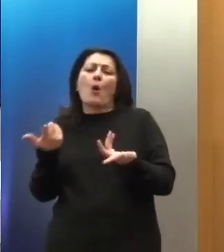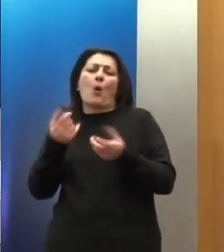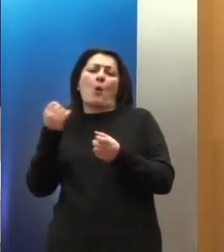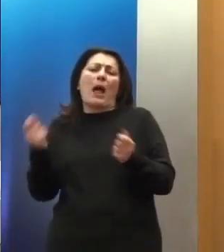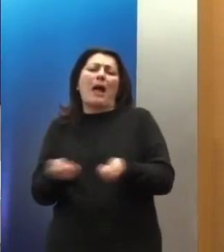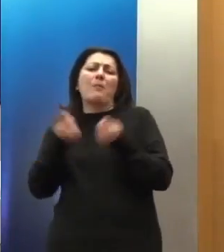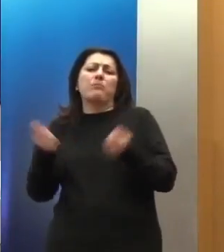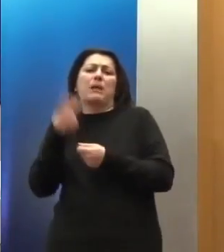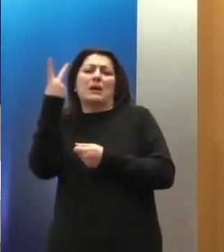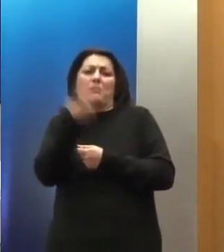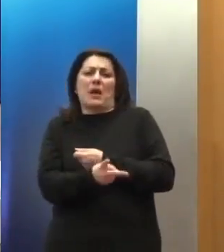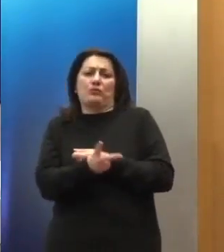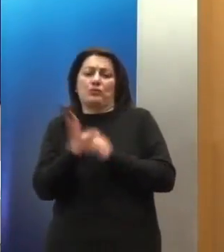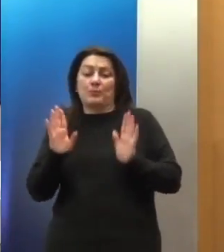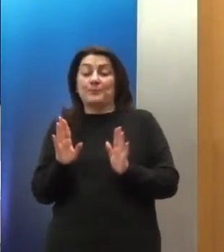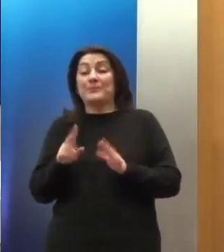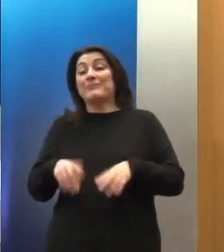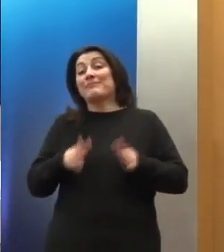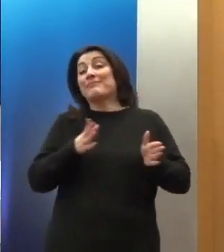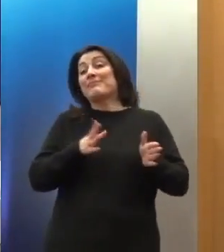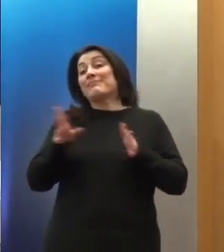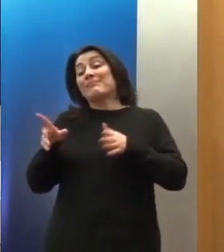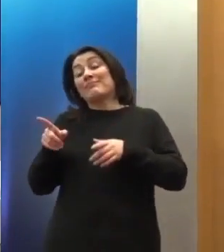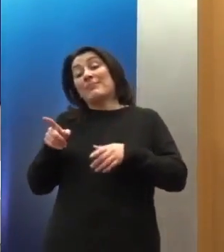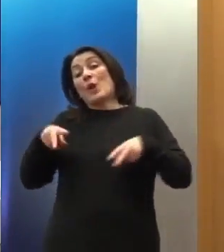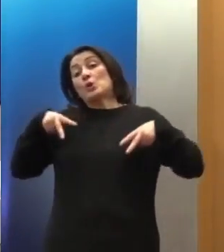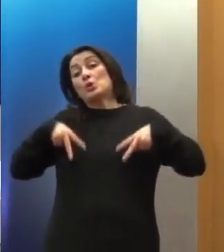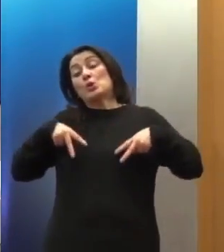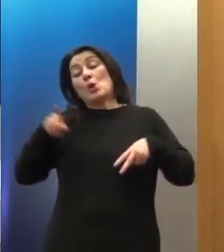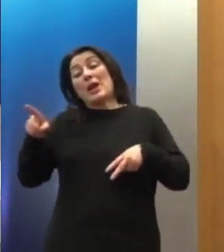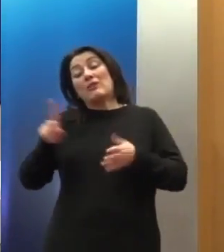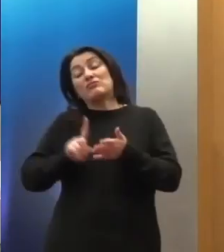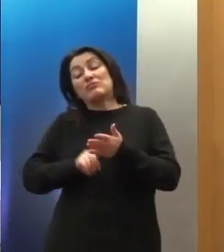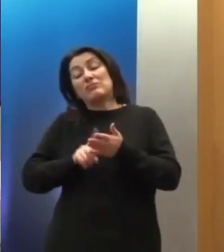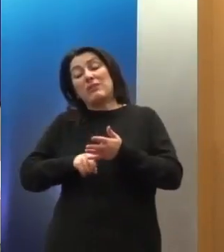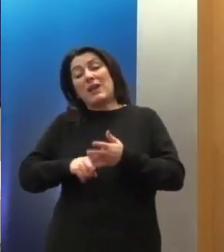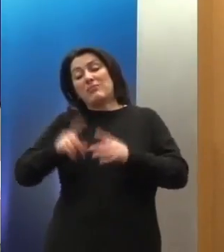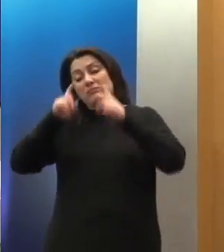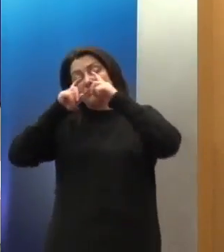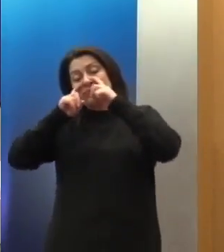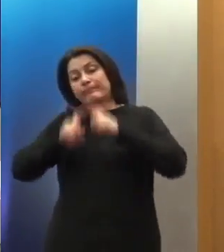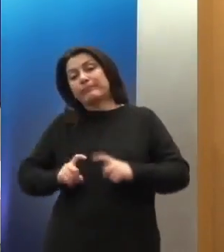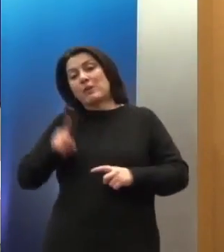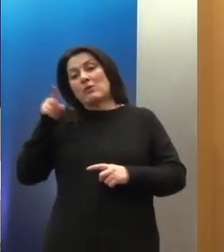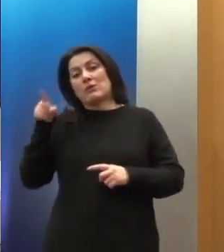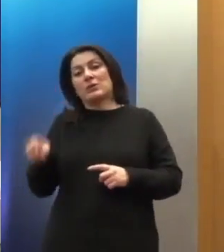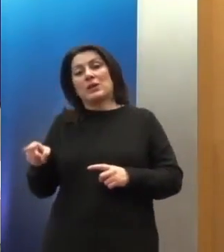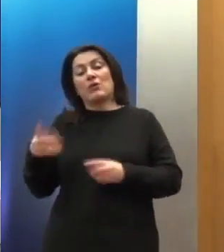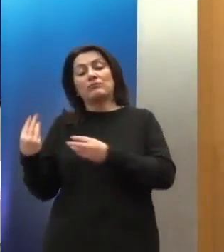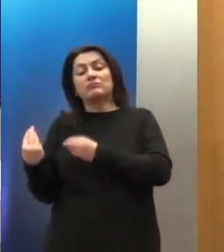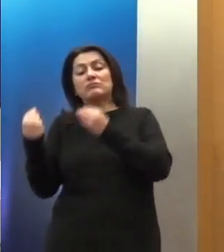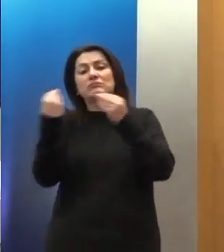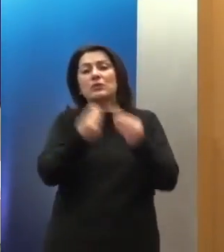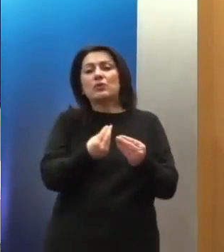ασκεί, το κράτος έχει την υποχρέωση απέναντι στον πολίτη να του δίνει